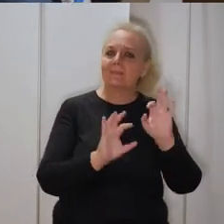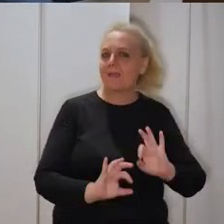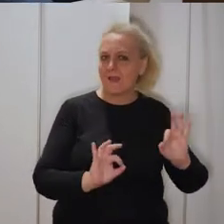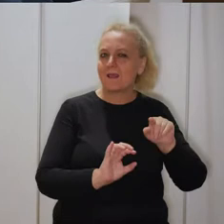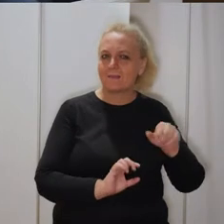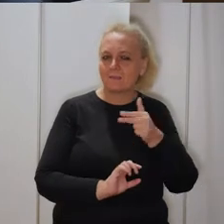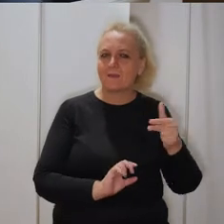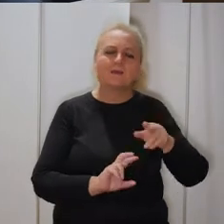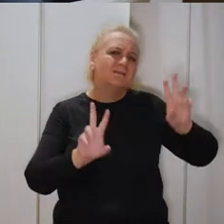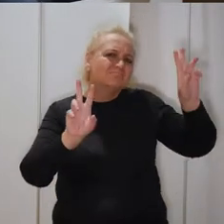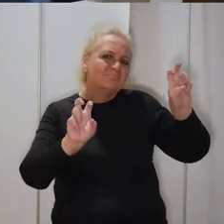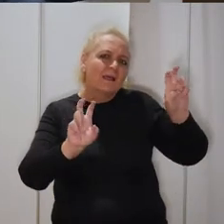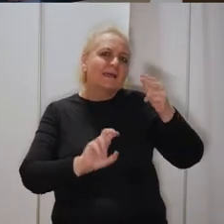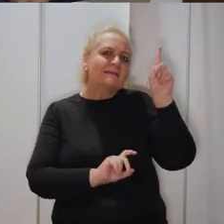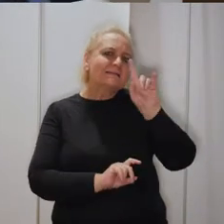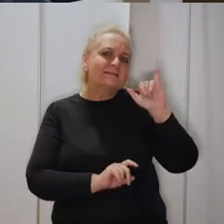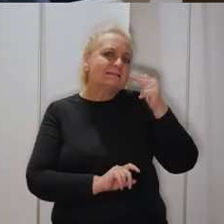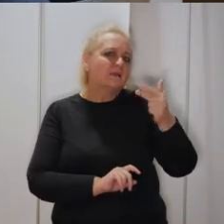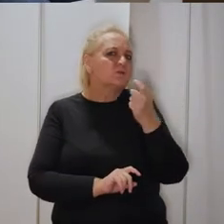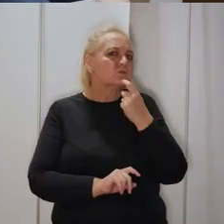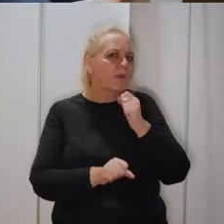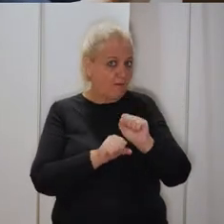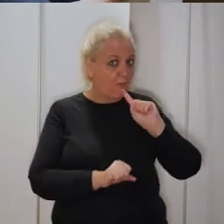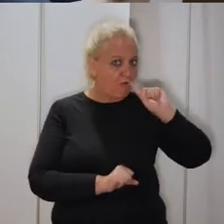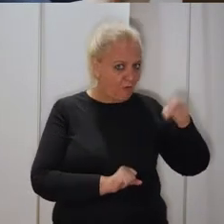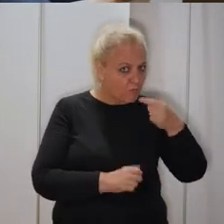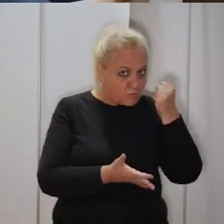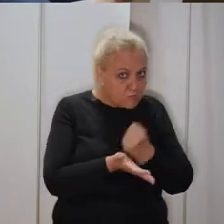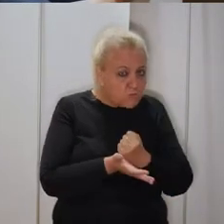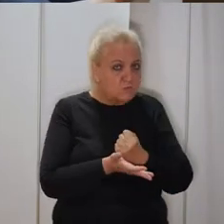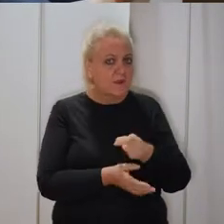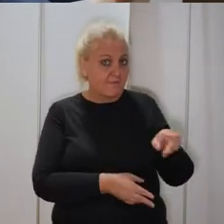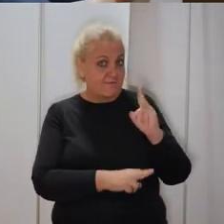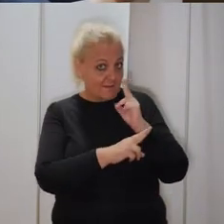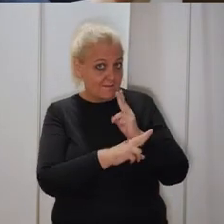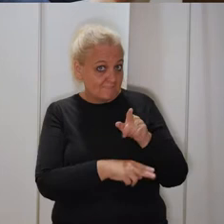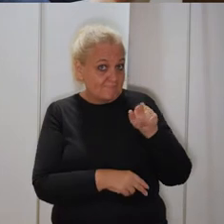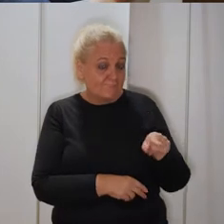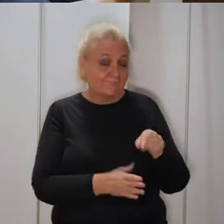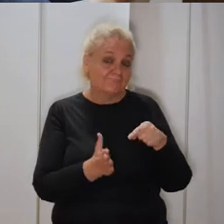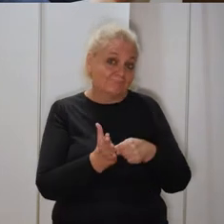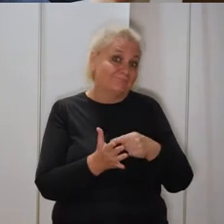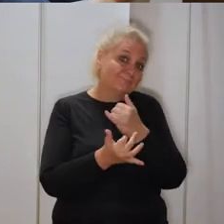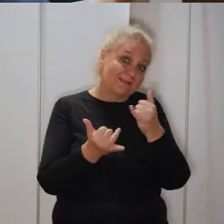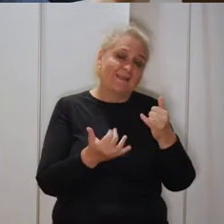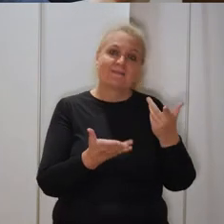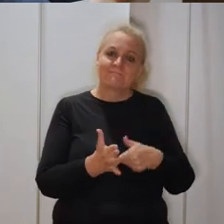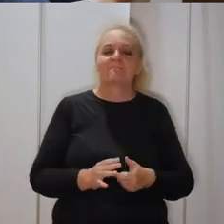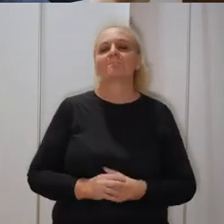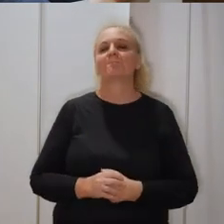się kojarzy hasło ziny? Czy to jest koniecznie komiks, czy koniecznie niezależny, czy koniecznie na ksero?